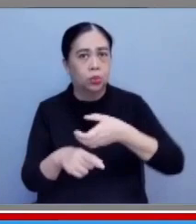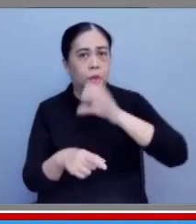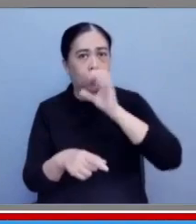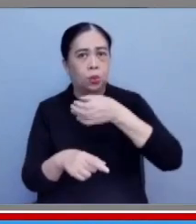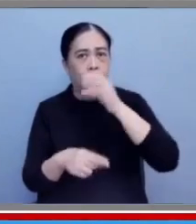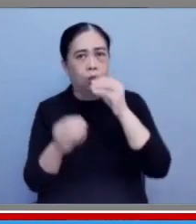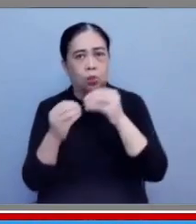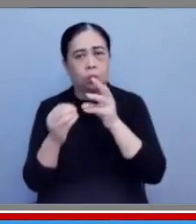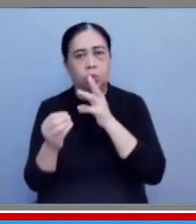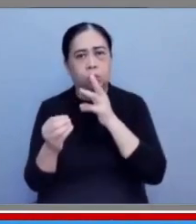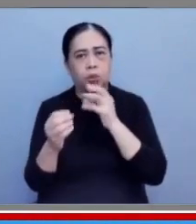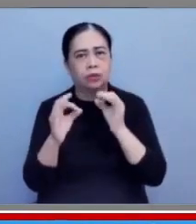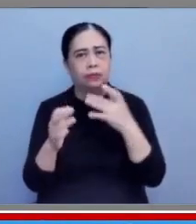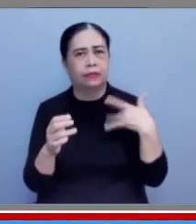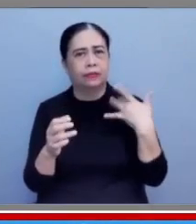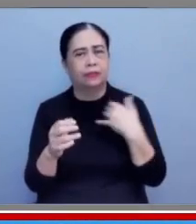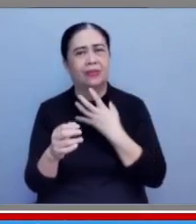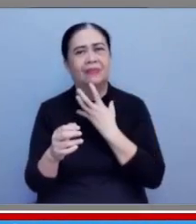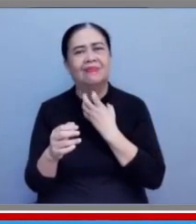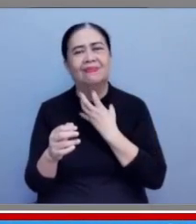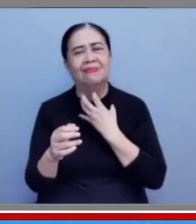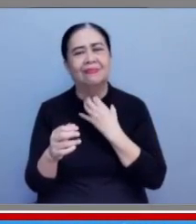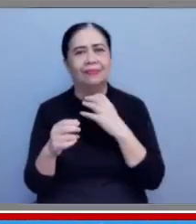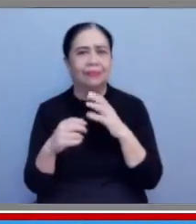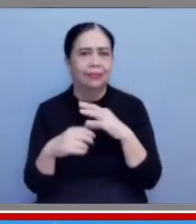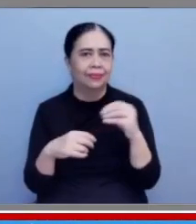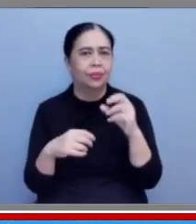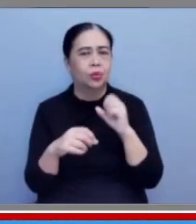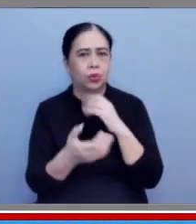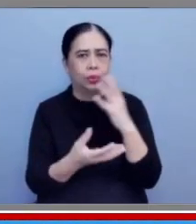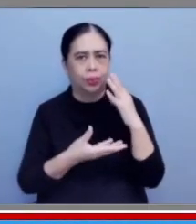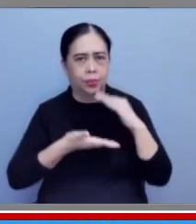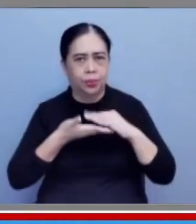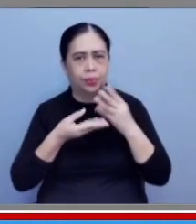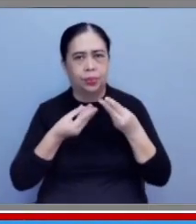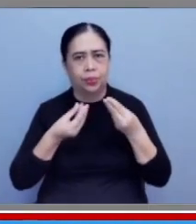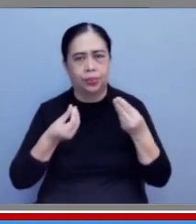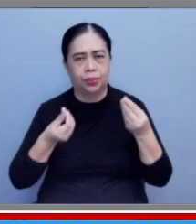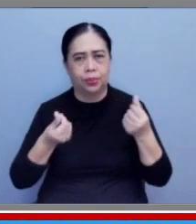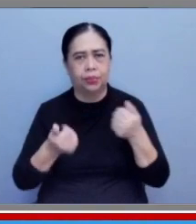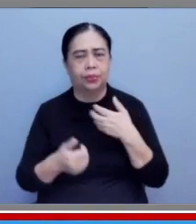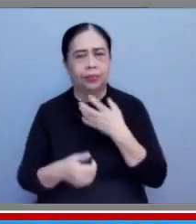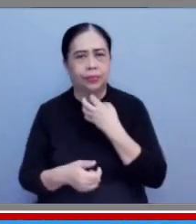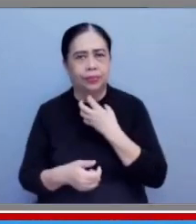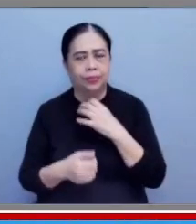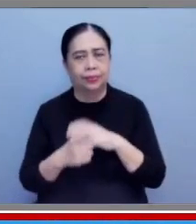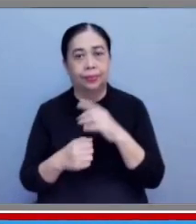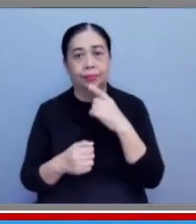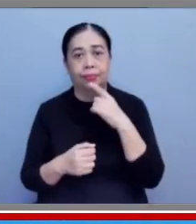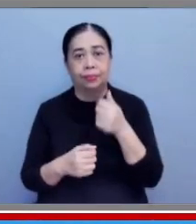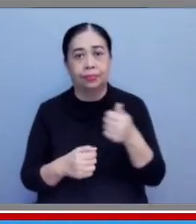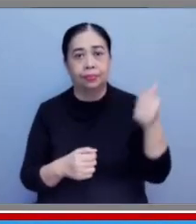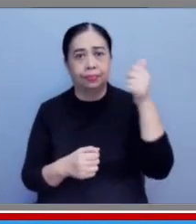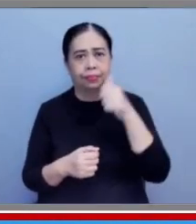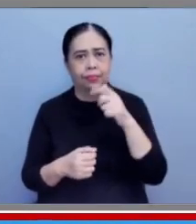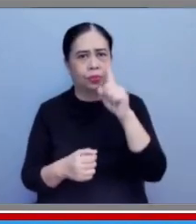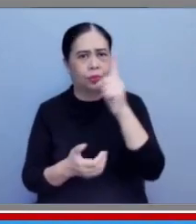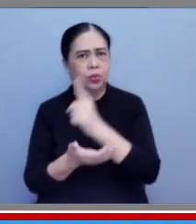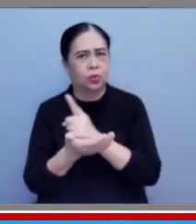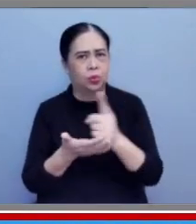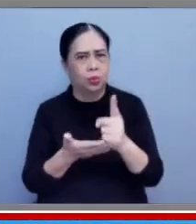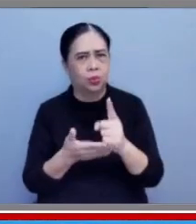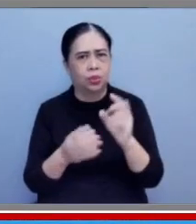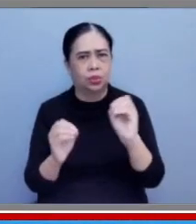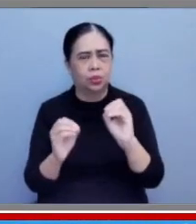nakakaramdam ng pagsakit ng lalamunan para maibsan ang sakit na nararamdaman dagdag pa ng FX mag-iisang Linggo ng walang naitatalang